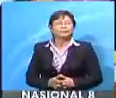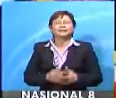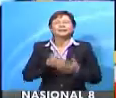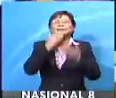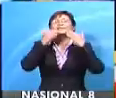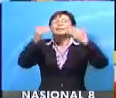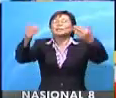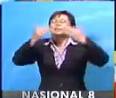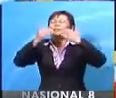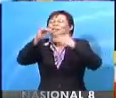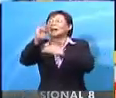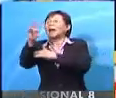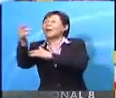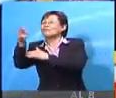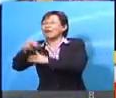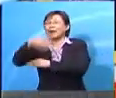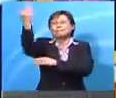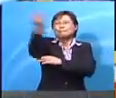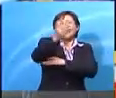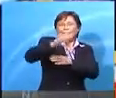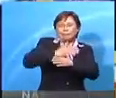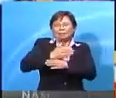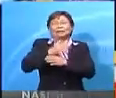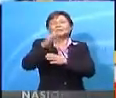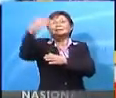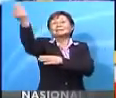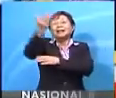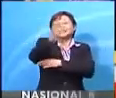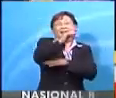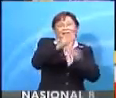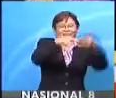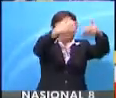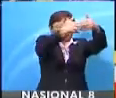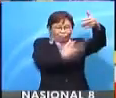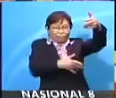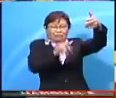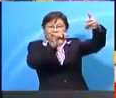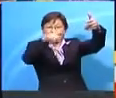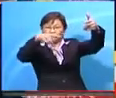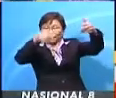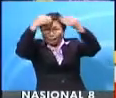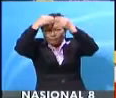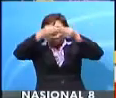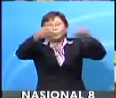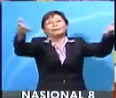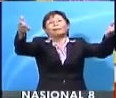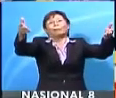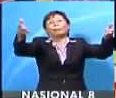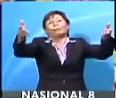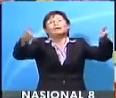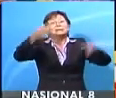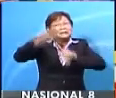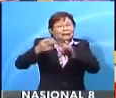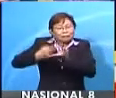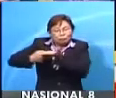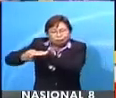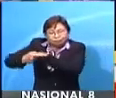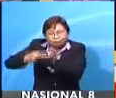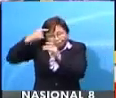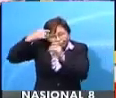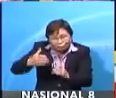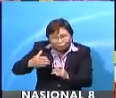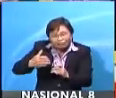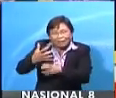Ya, baik, terima kasih Ivan. Teks perjanjian perkongsian Trans-Pacific TPP akan dihibahkan kepada umum sekiranya perbincangan yang